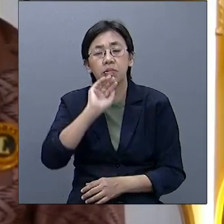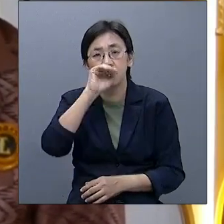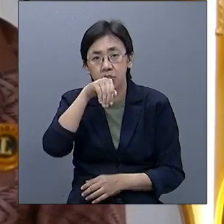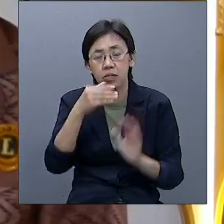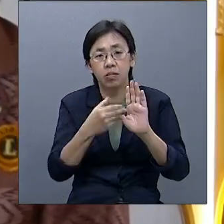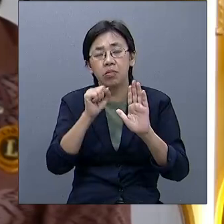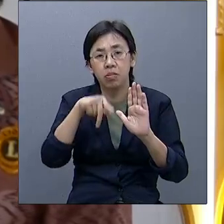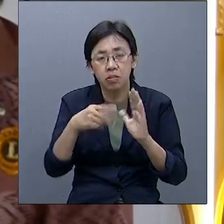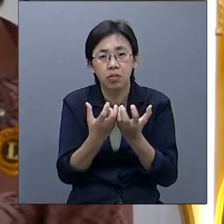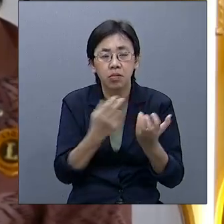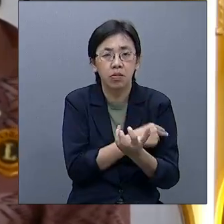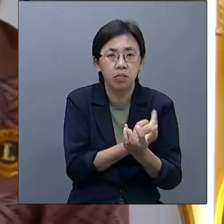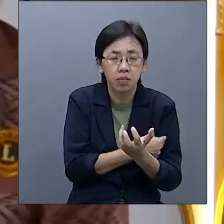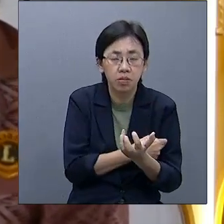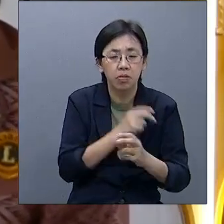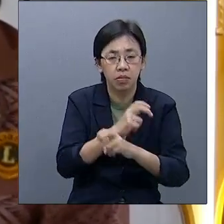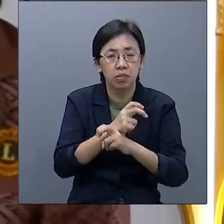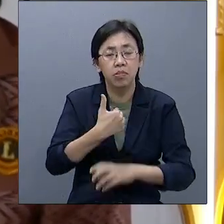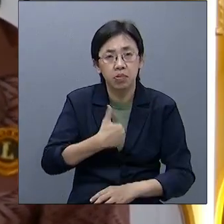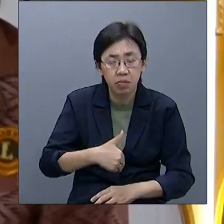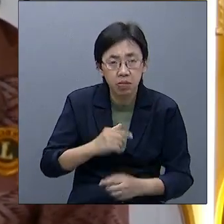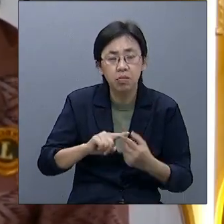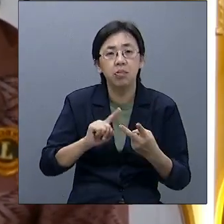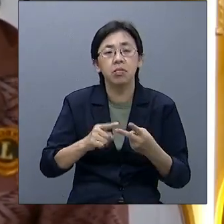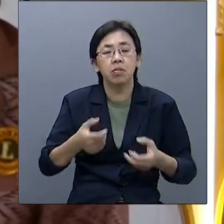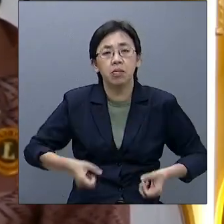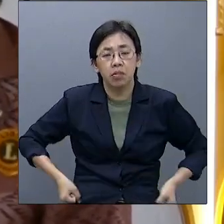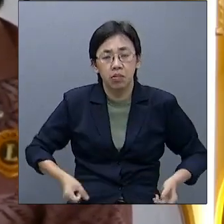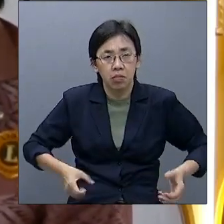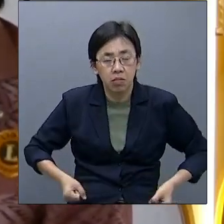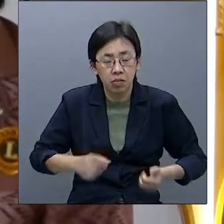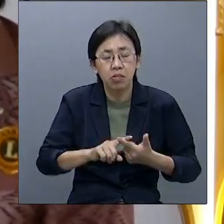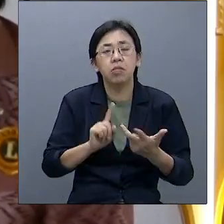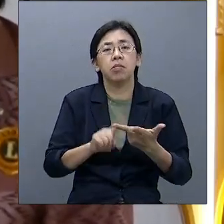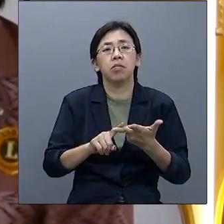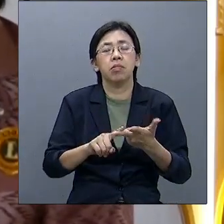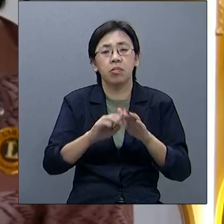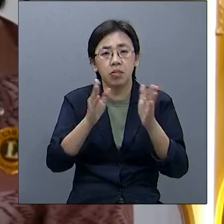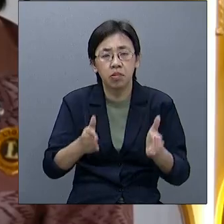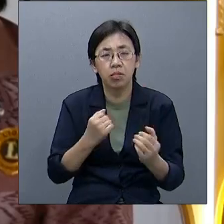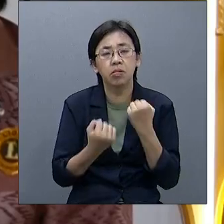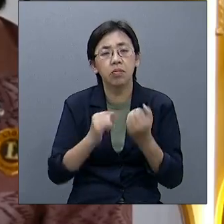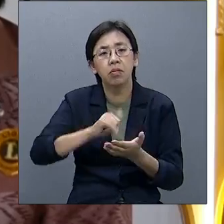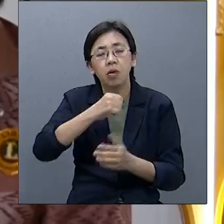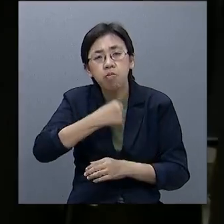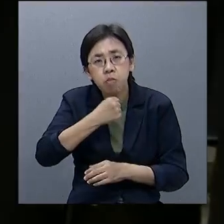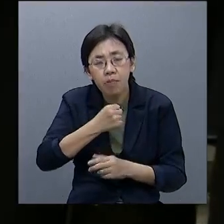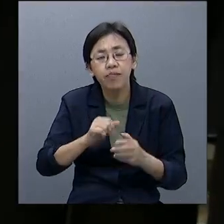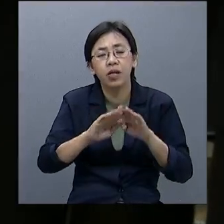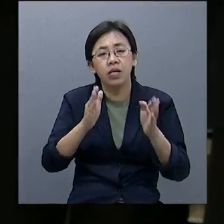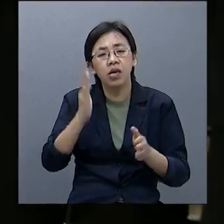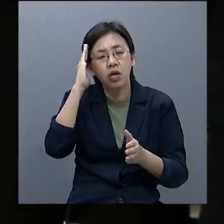มีเครื่องมือแพทย์ผ่าตัดกระดูกมีรถวีลแชร์มีเตียงกายภาพผู้สูงอายุมีเตียงนอนคนไข้นะ